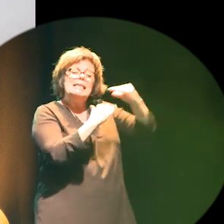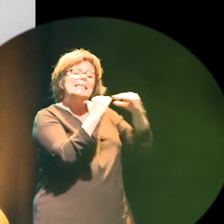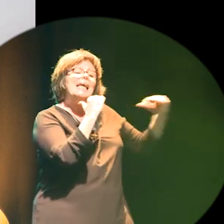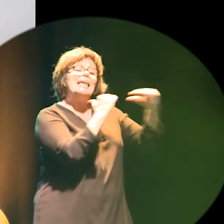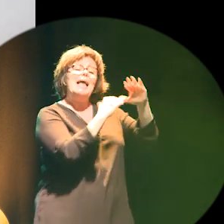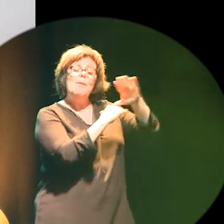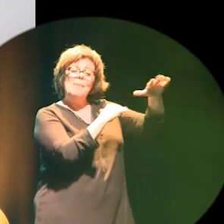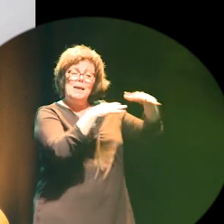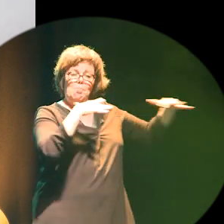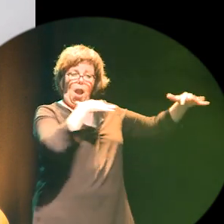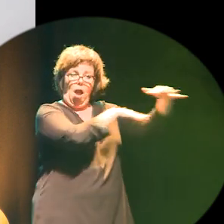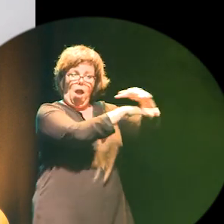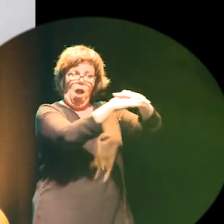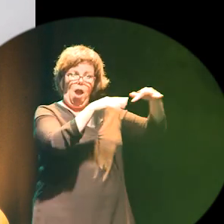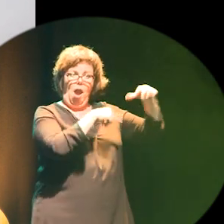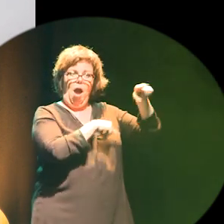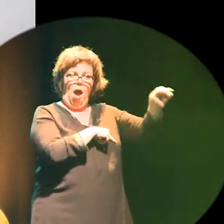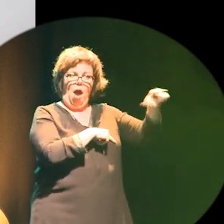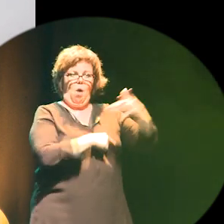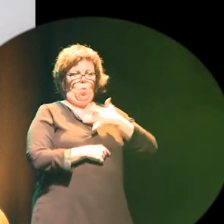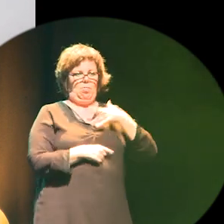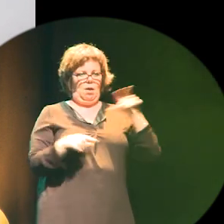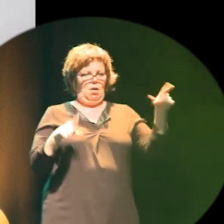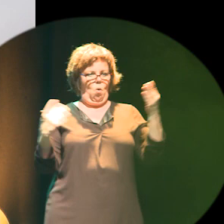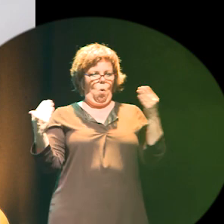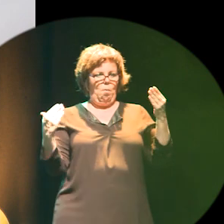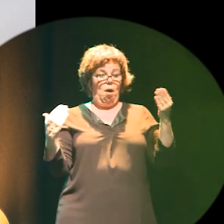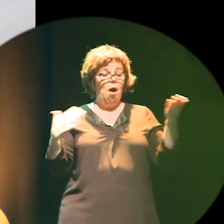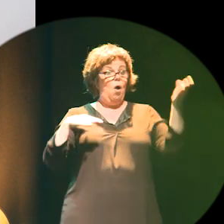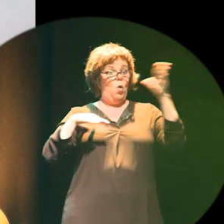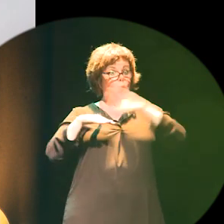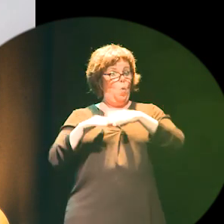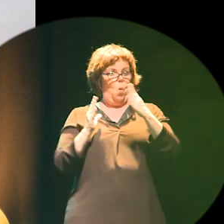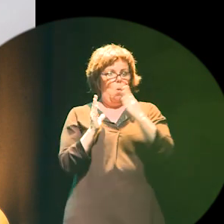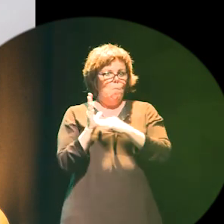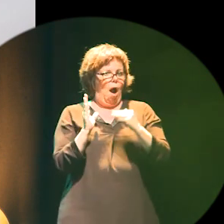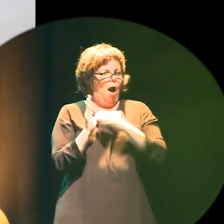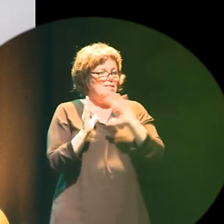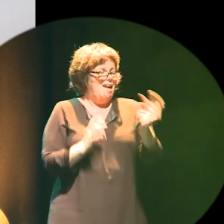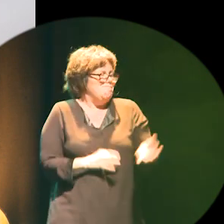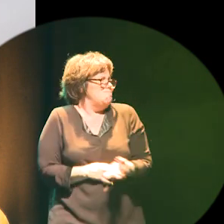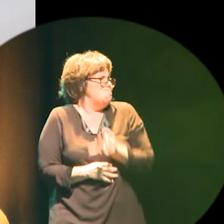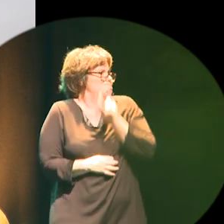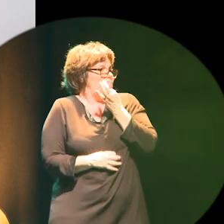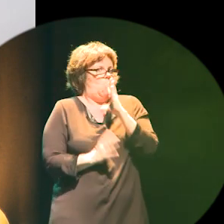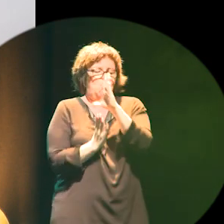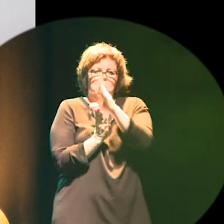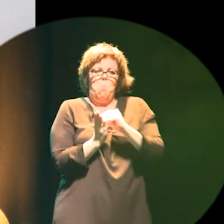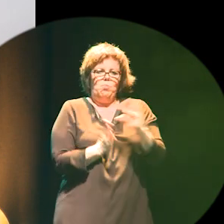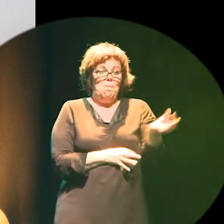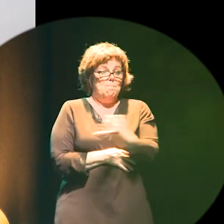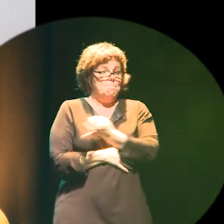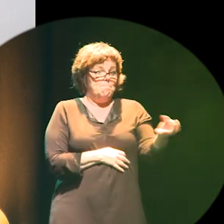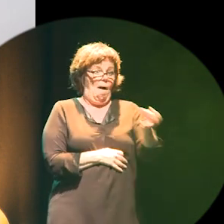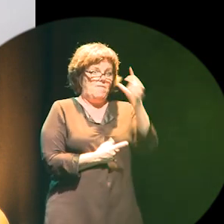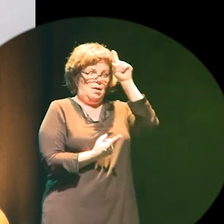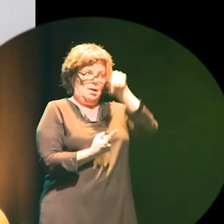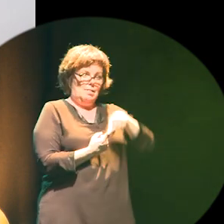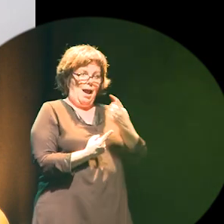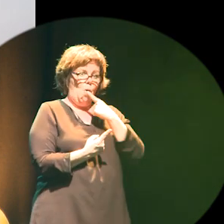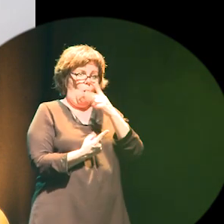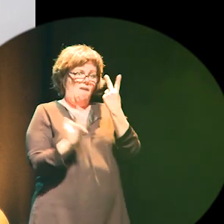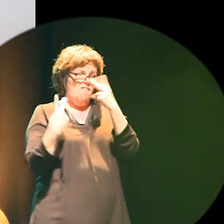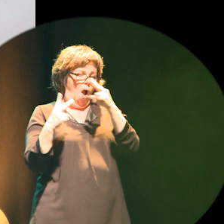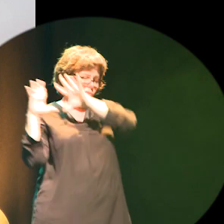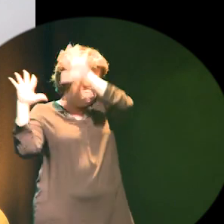nutritive, sauf pendant ces tempêtes. Du coup, la baie de Marseille et son Mistral sont un modèle parfait pour étudier l'effet des événements